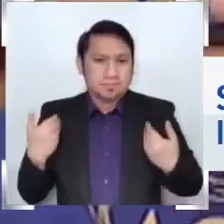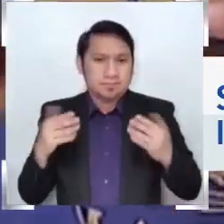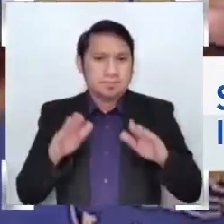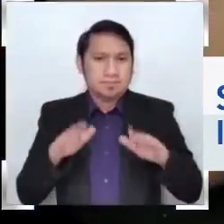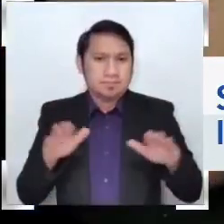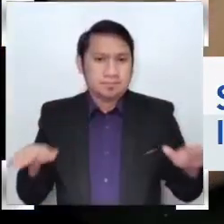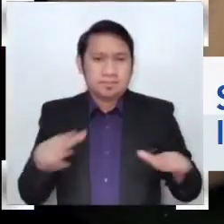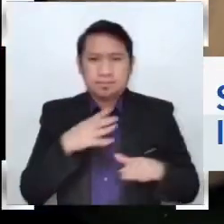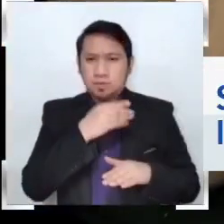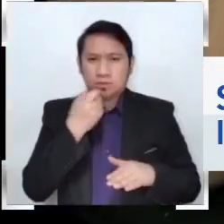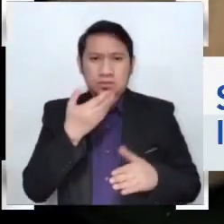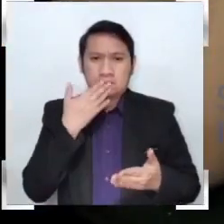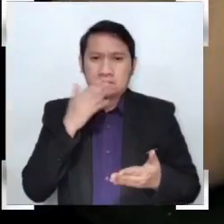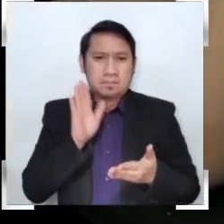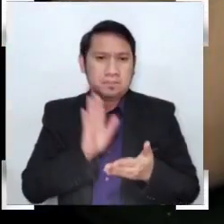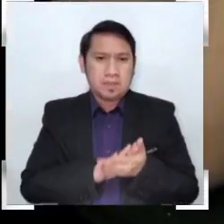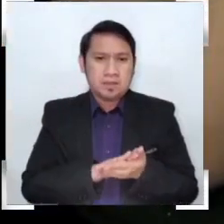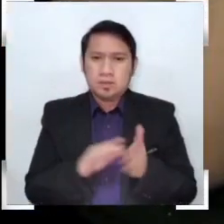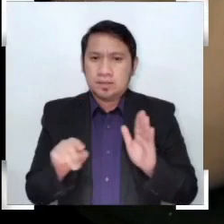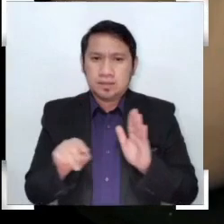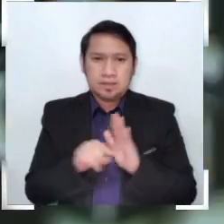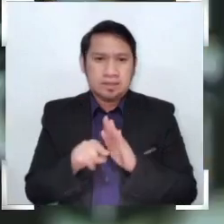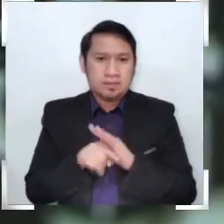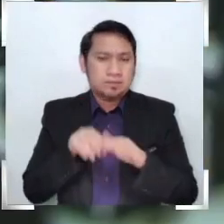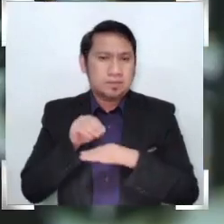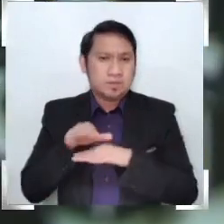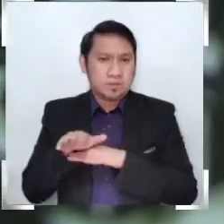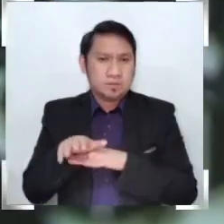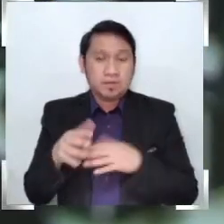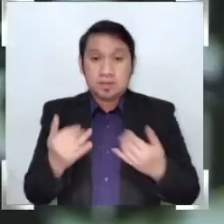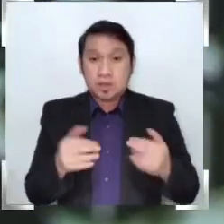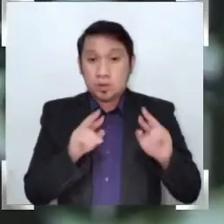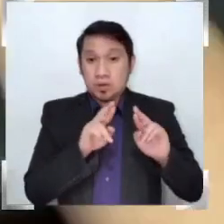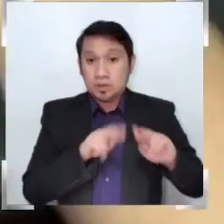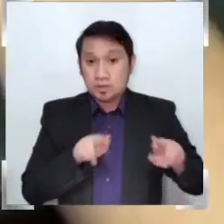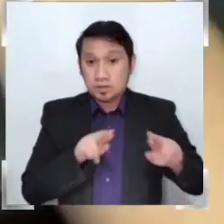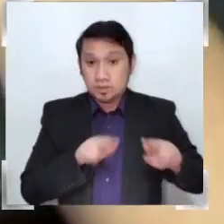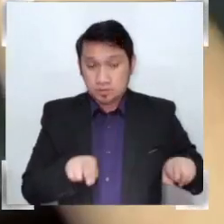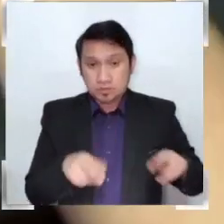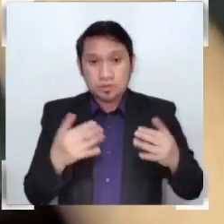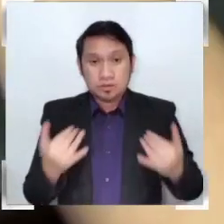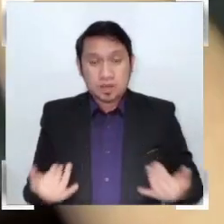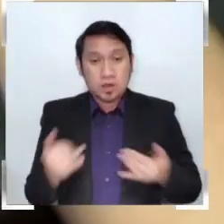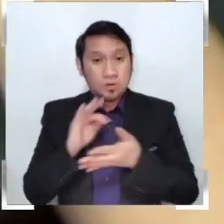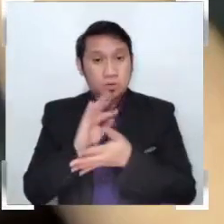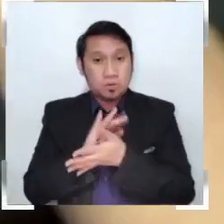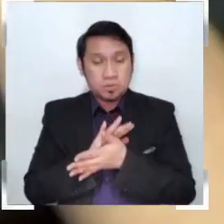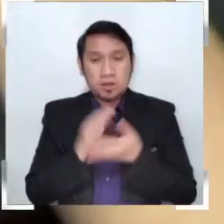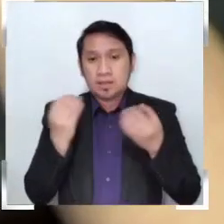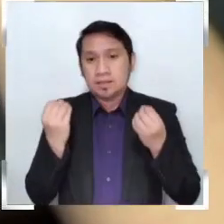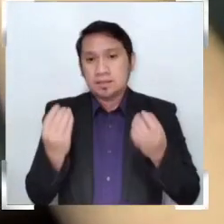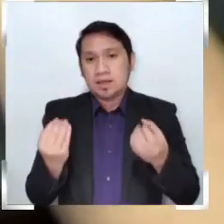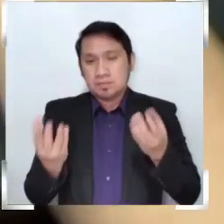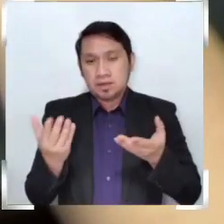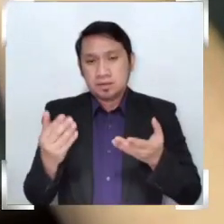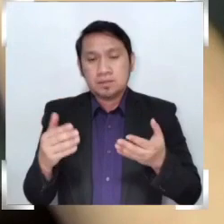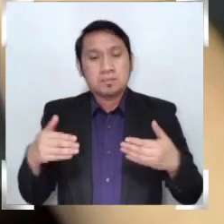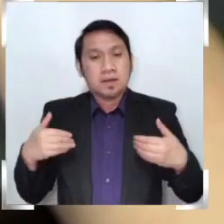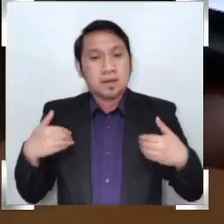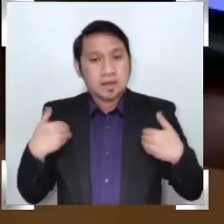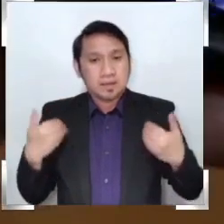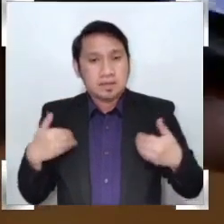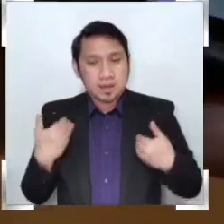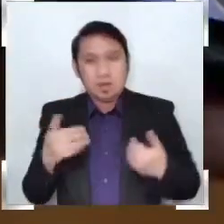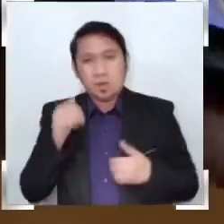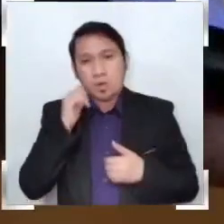nito. Sa isang pag-aaral, lumalabas na tumaas itong pandemya ang bilang ng mga kabataang Pilipino na naglalaro ng online